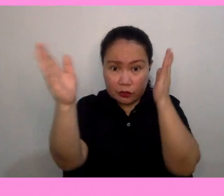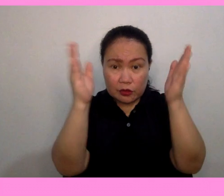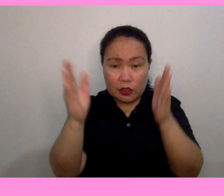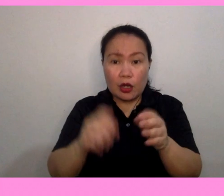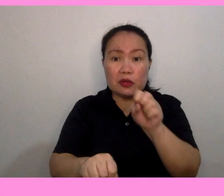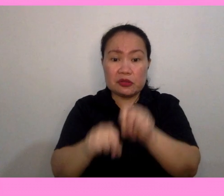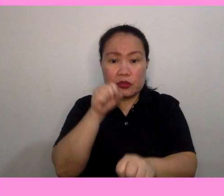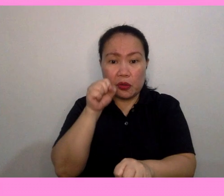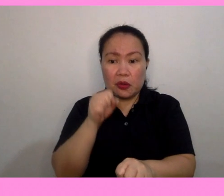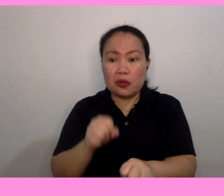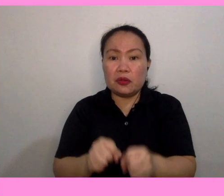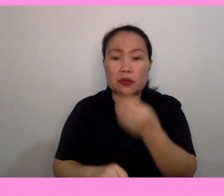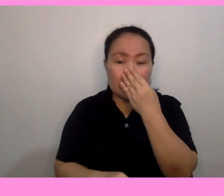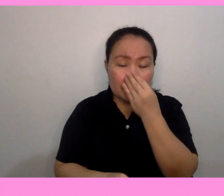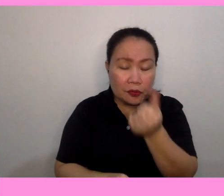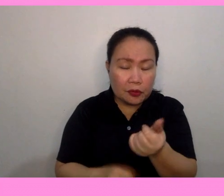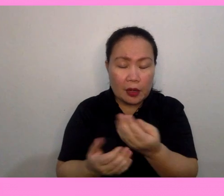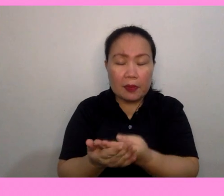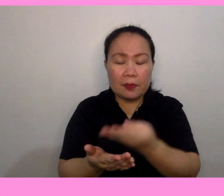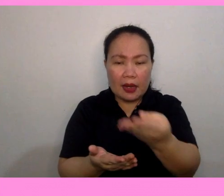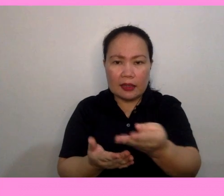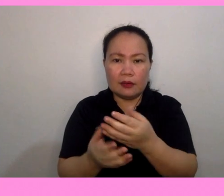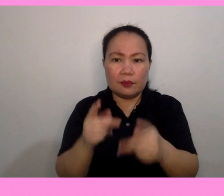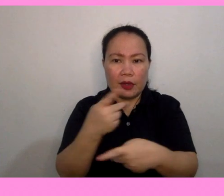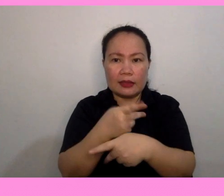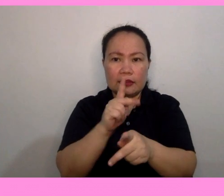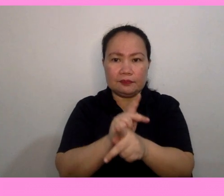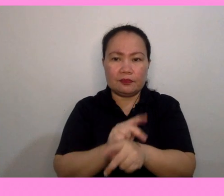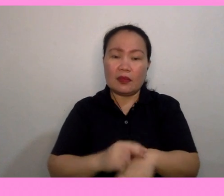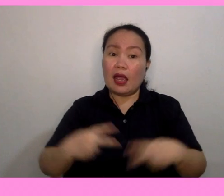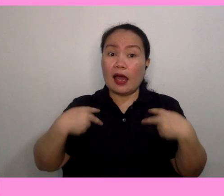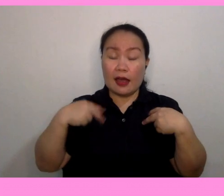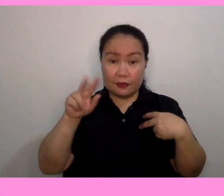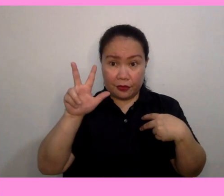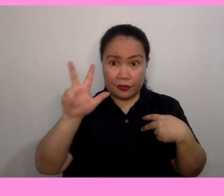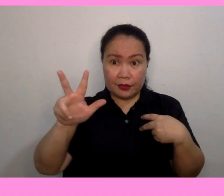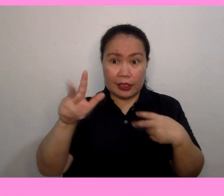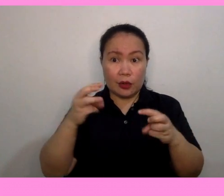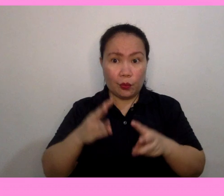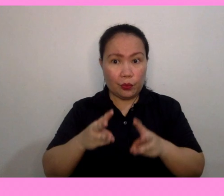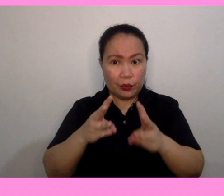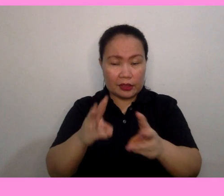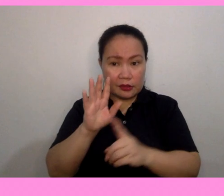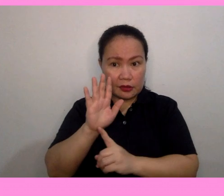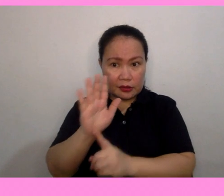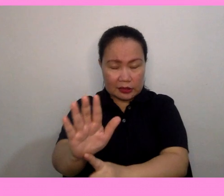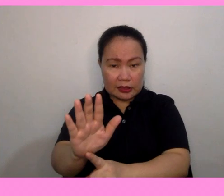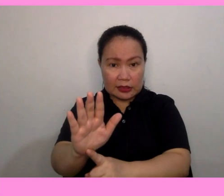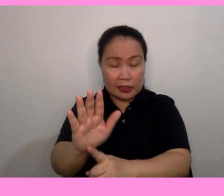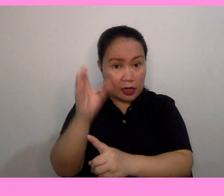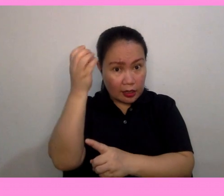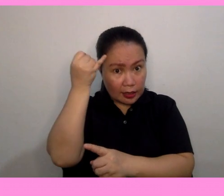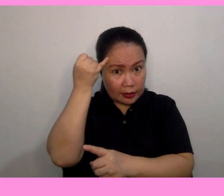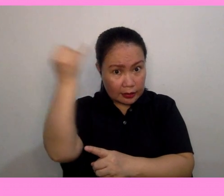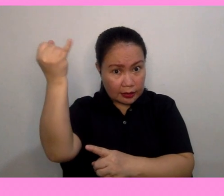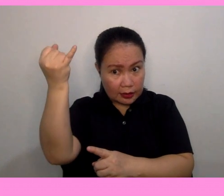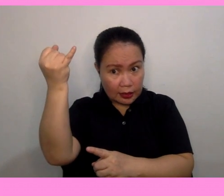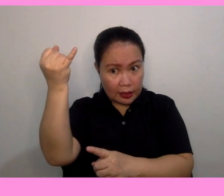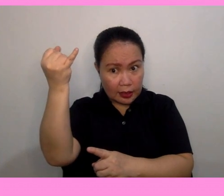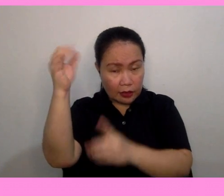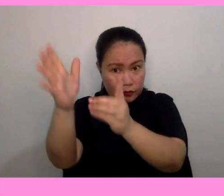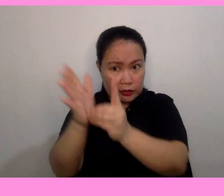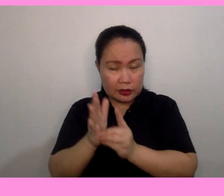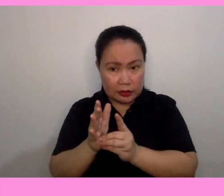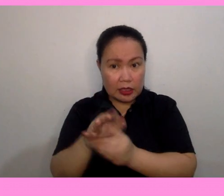ang dami ng mabibiling mga produkto. Mayroong tatlong pamamaraan sa pagpapakita ng konsepto ng demand: ang